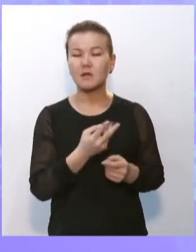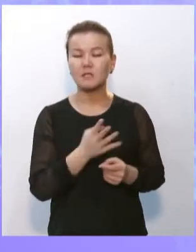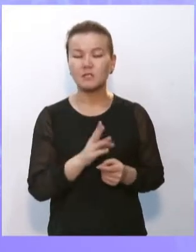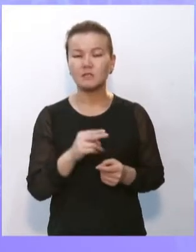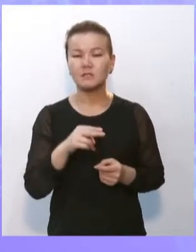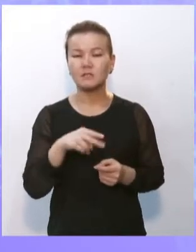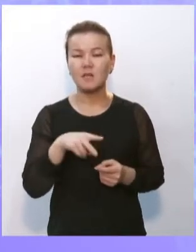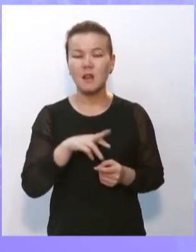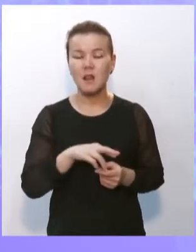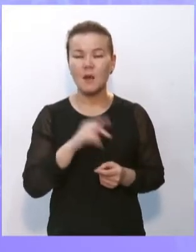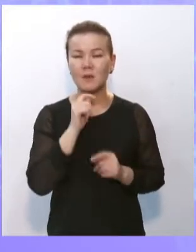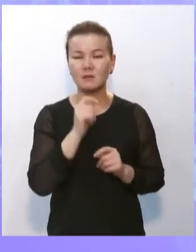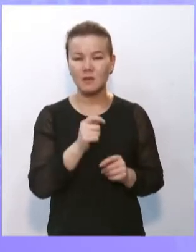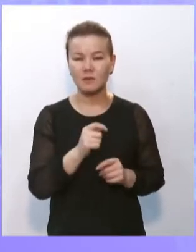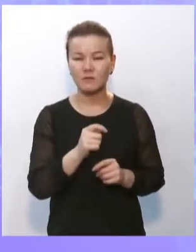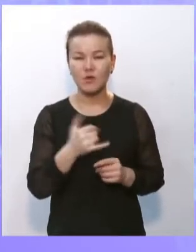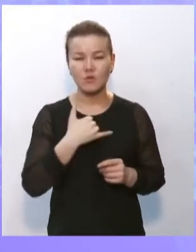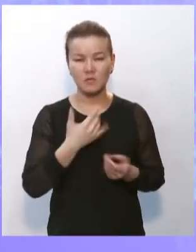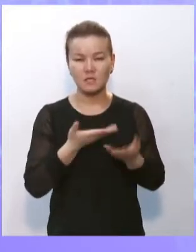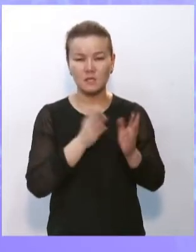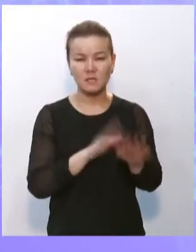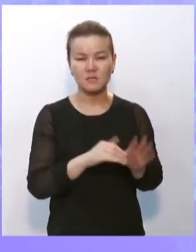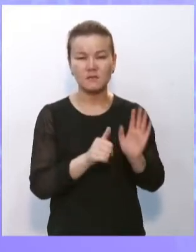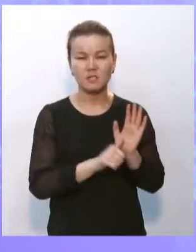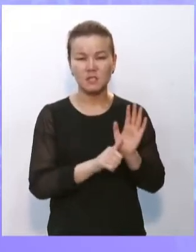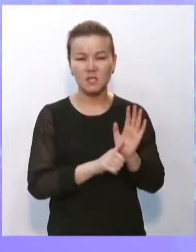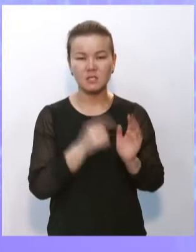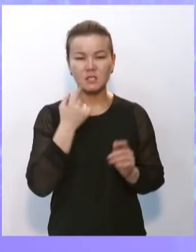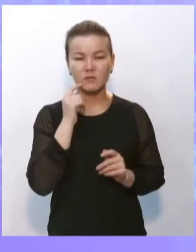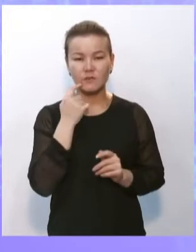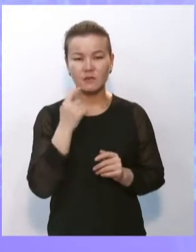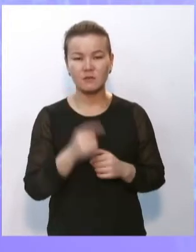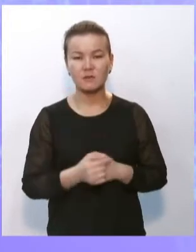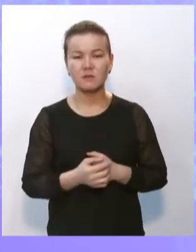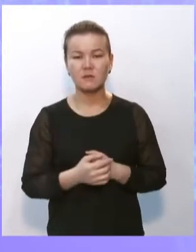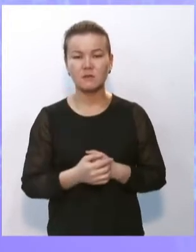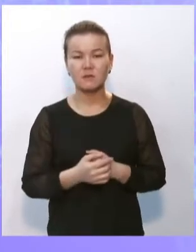подарков и у нас останется 6 конфет